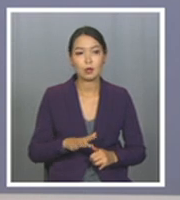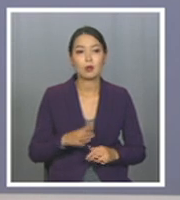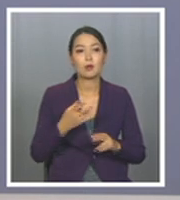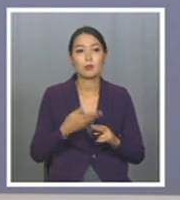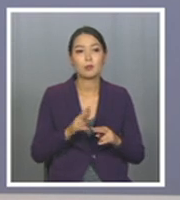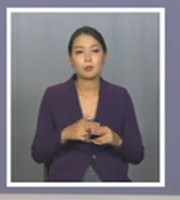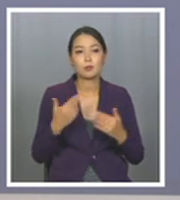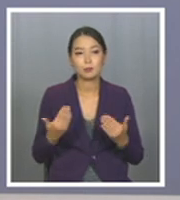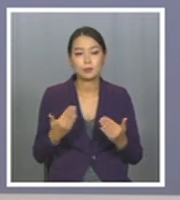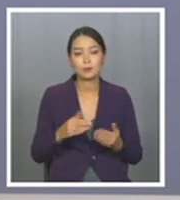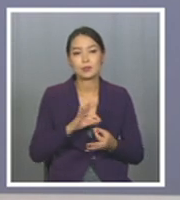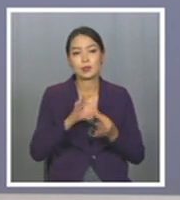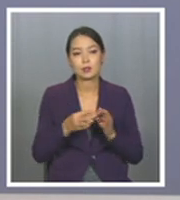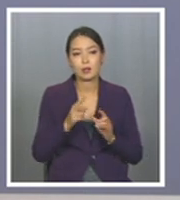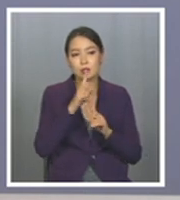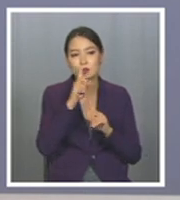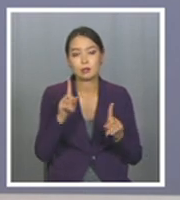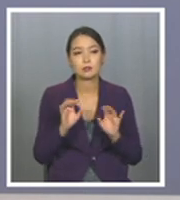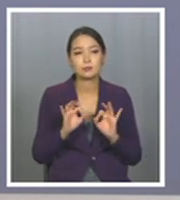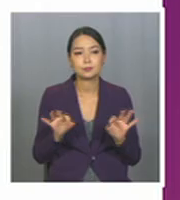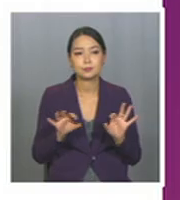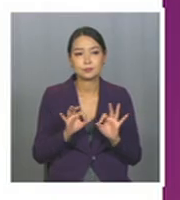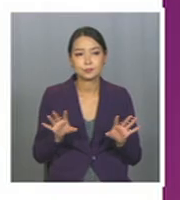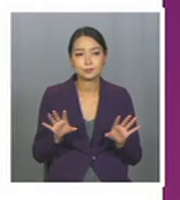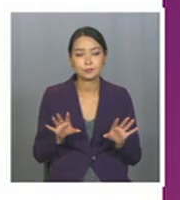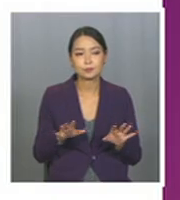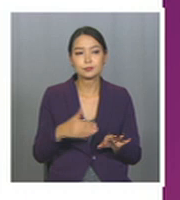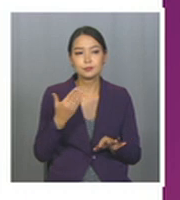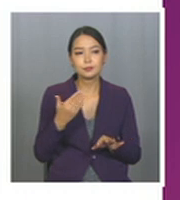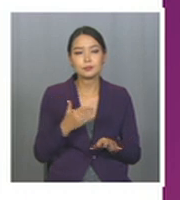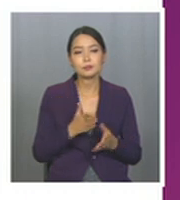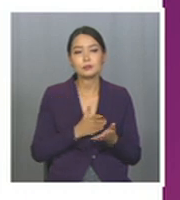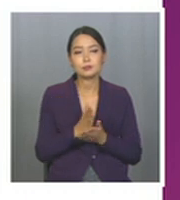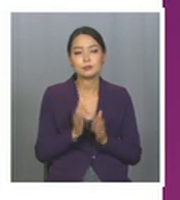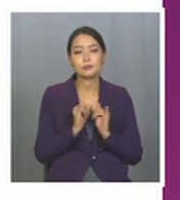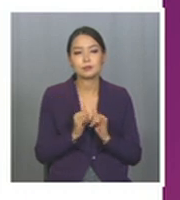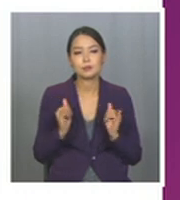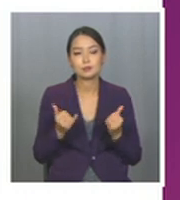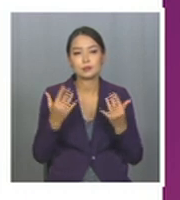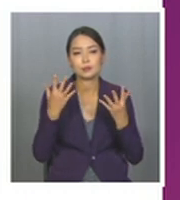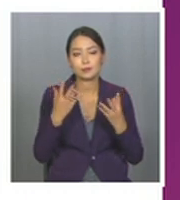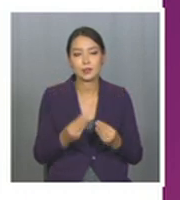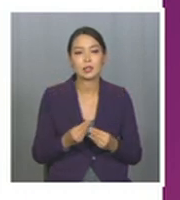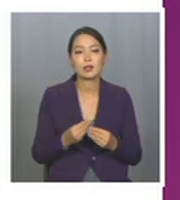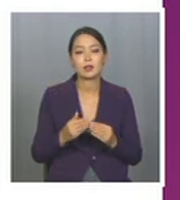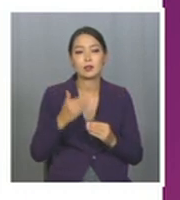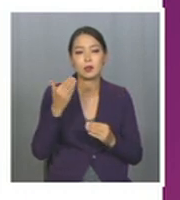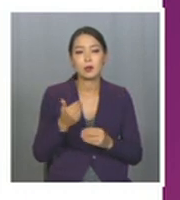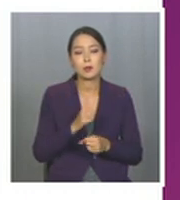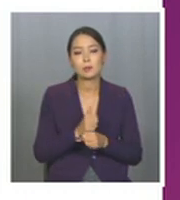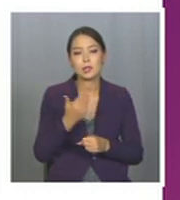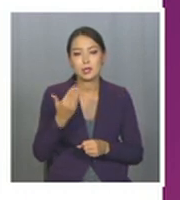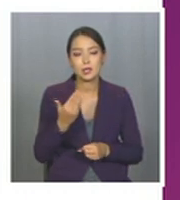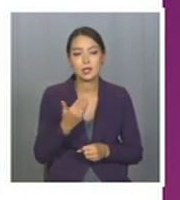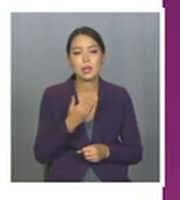ерекше атап өткіміз келетін жайт. Социалистік даму бағытын ұстанған сол кезеңдегі кеңестік билік нарықтық қатынастарға